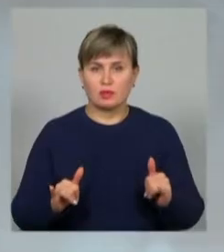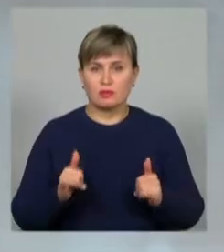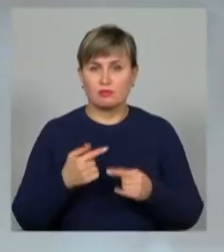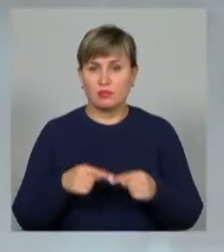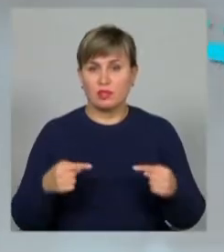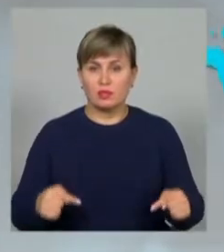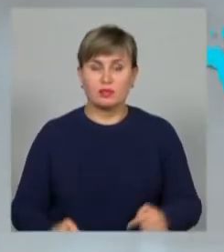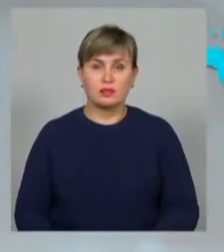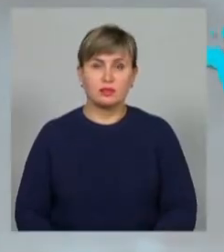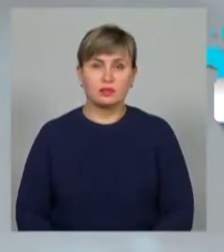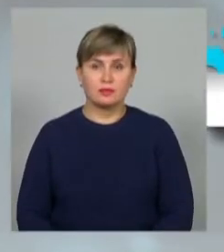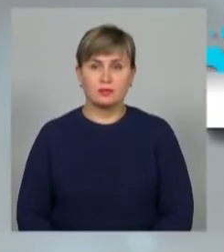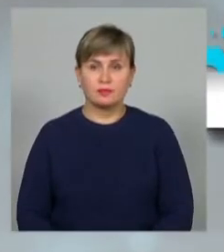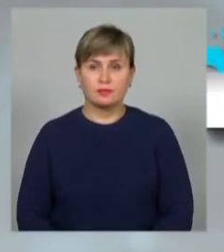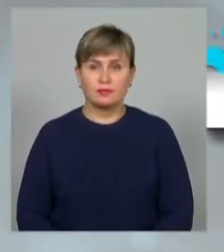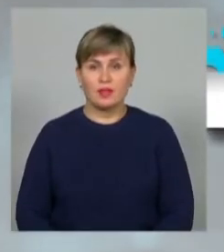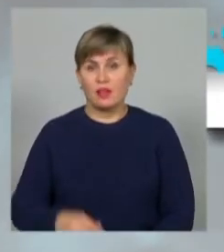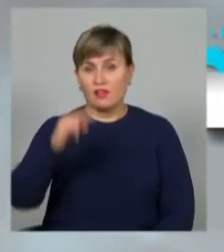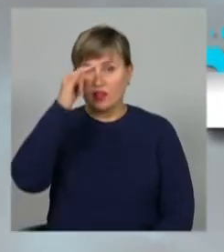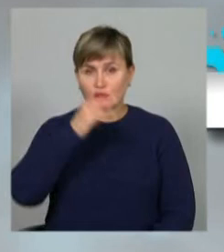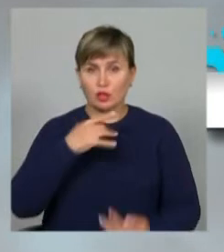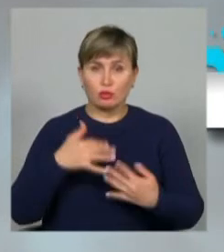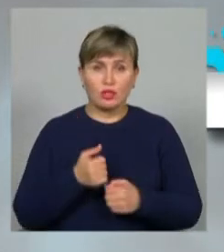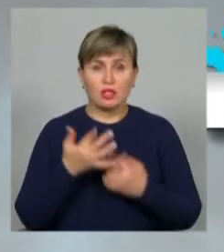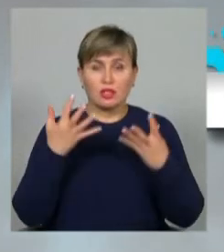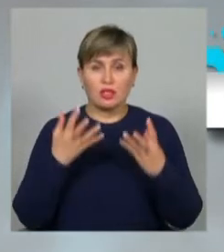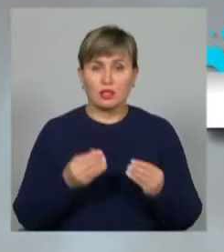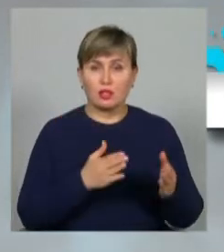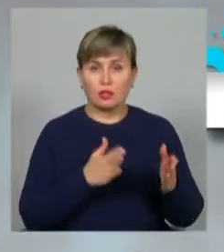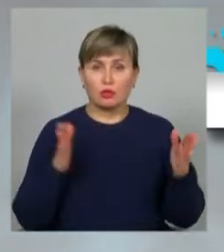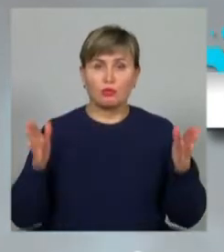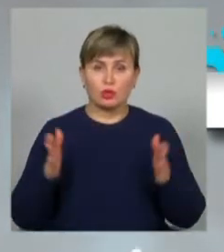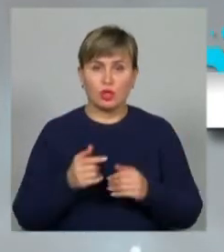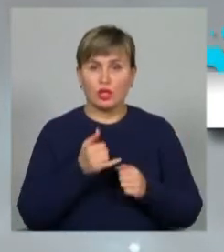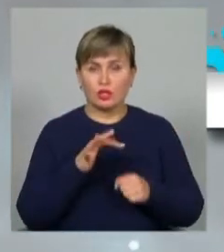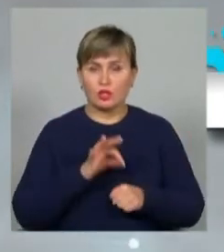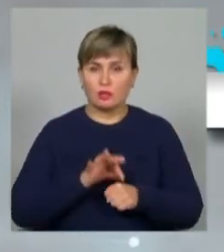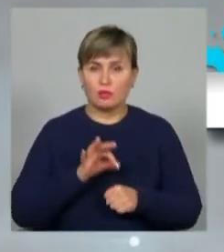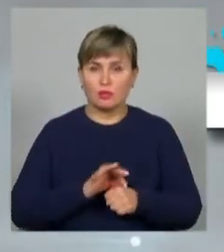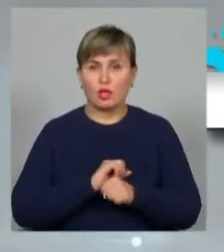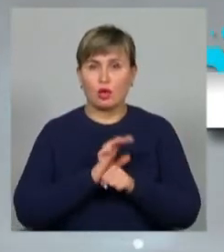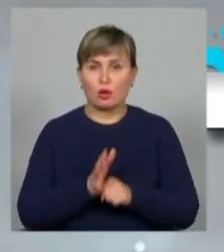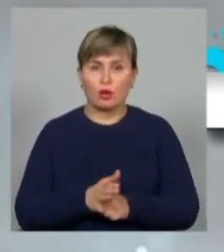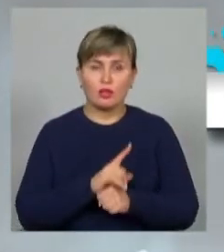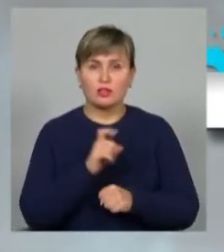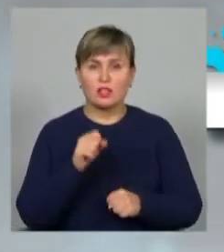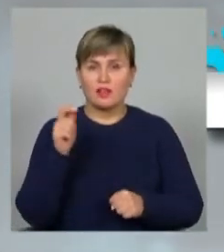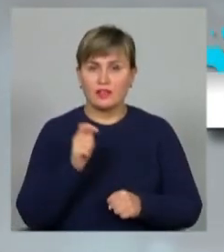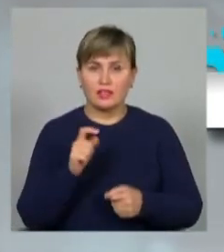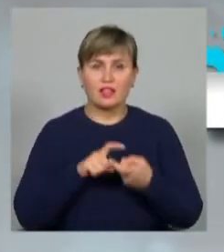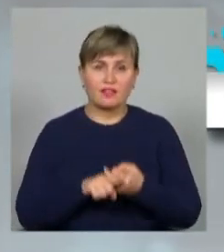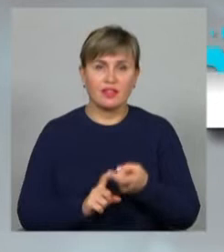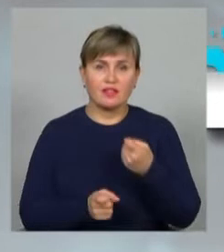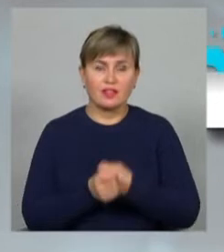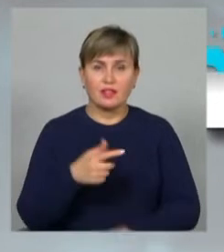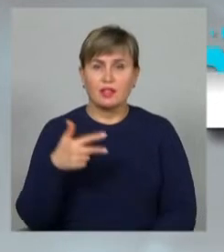доз. А вот в Казахстане уже несколько дней подряд уменьшается количество заболеваемости ковидом. За воскресенье инфекцию выявили